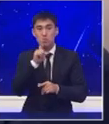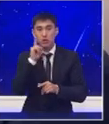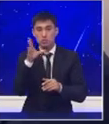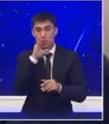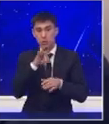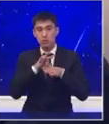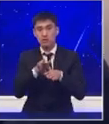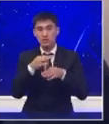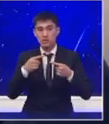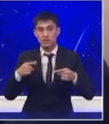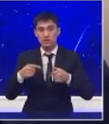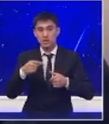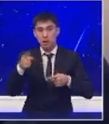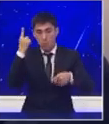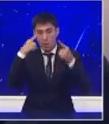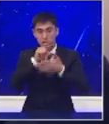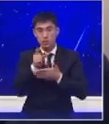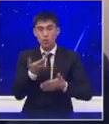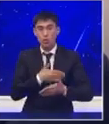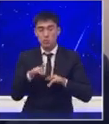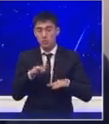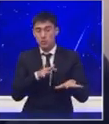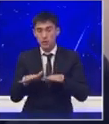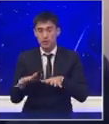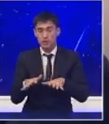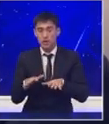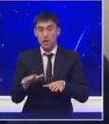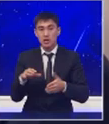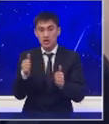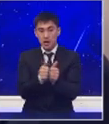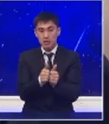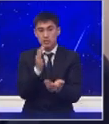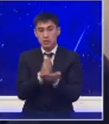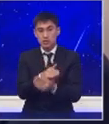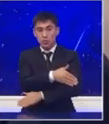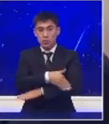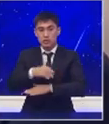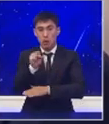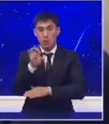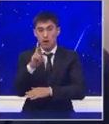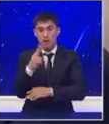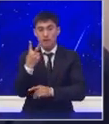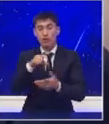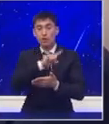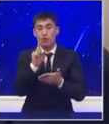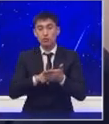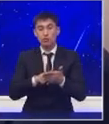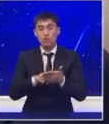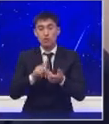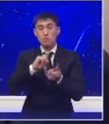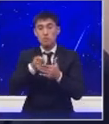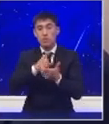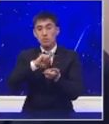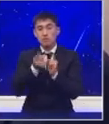могла проводить там различные поэтические и духовные мероприятия. Тем более рядом располагается улица Абая. Второй вопрос касается